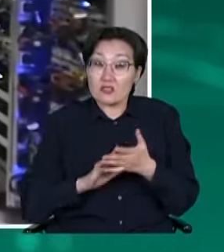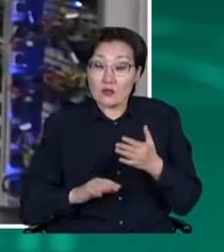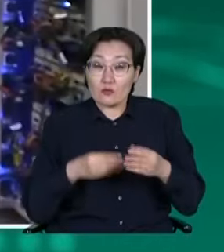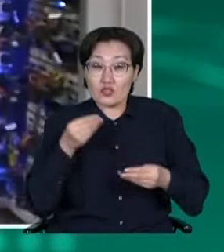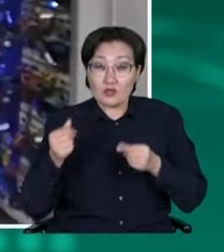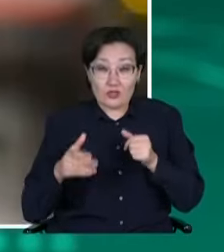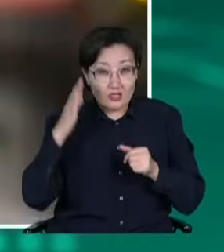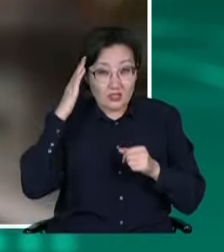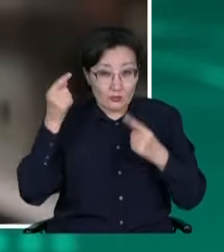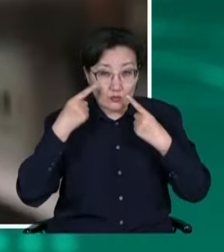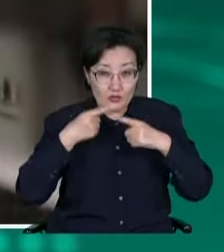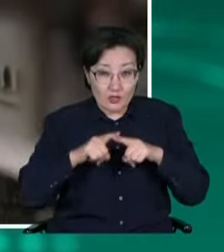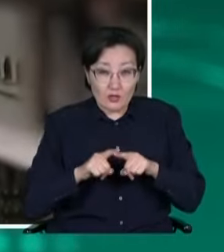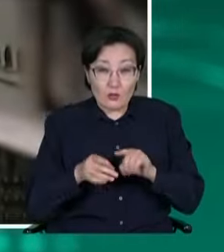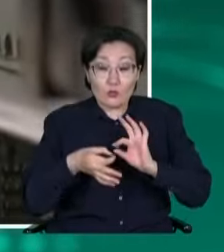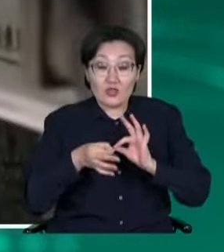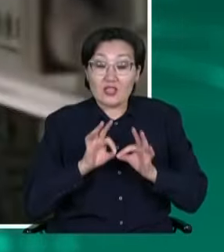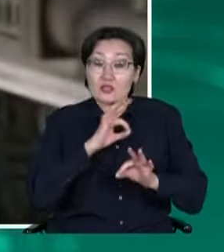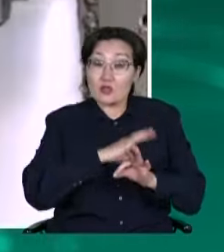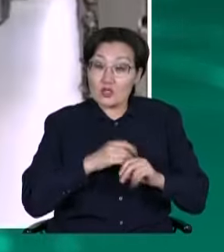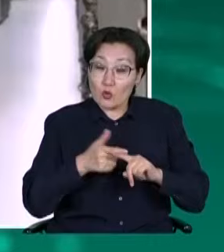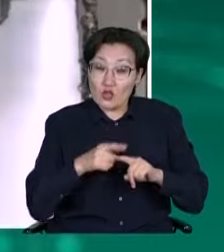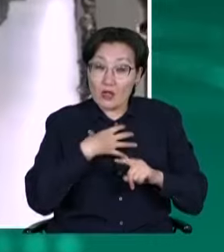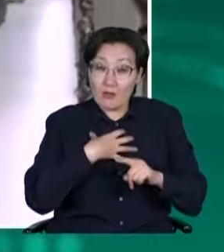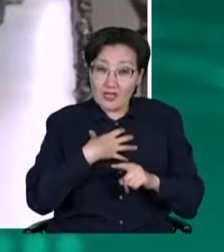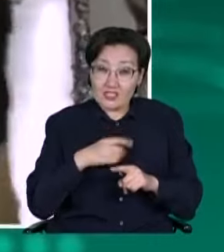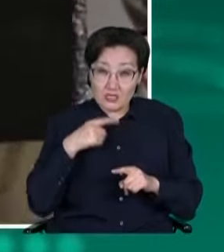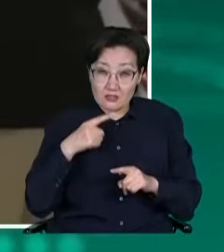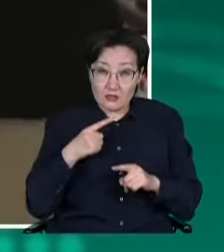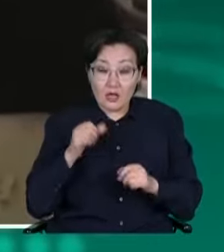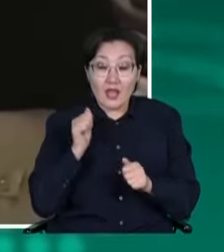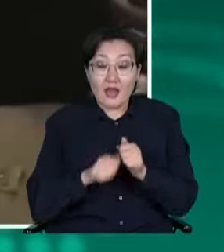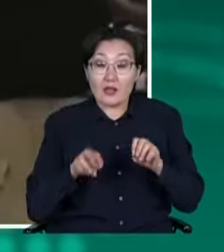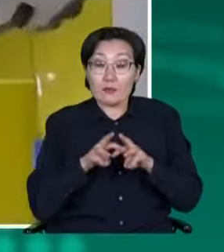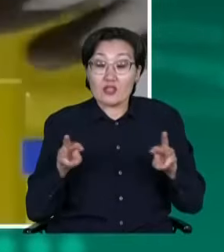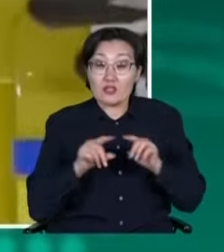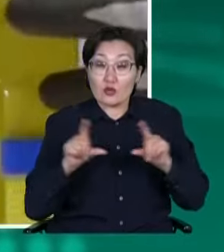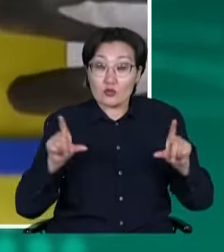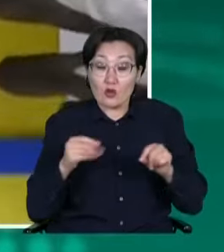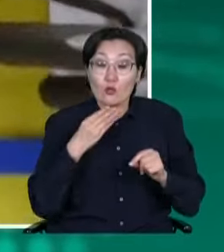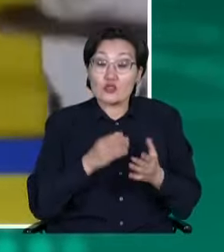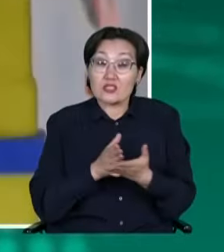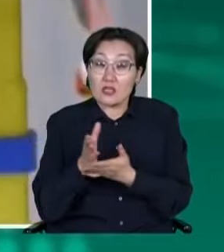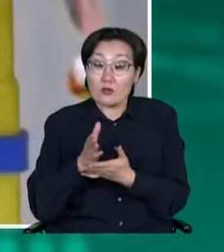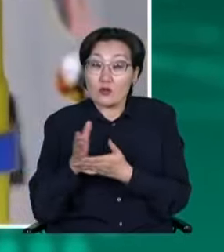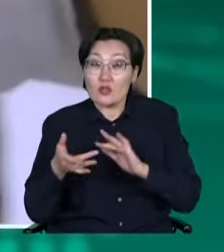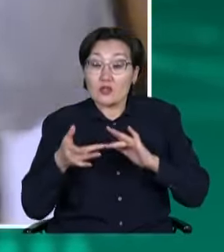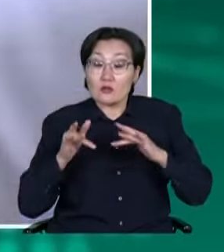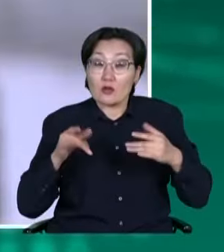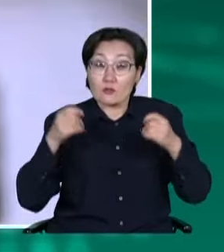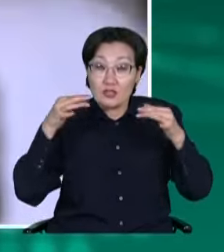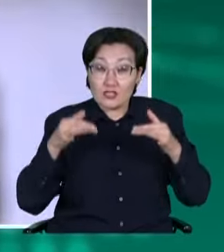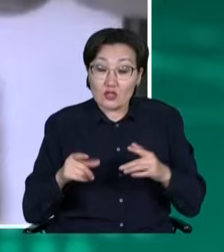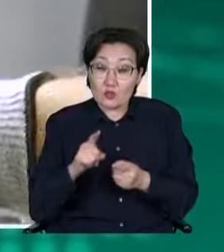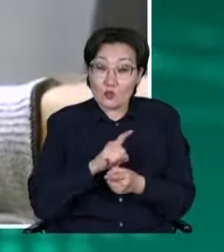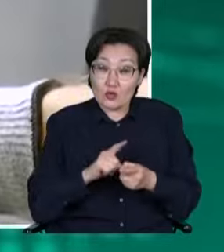интеллект технологиясын кеңінен қолдану аса маңызды екенін айтады. Әр министрлікте өз саласына цифрлық өзгеріс жасау